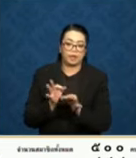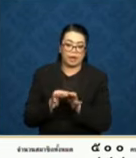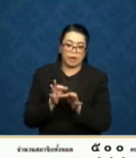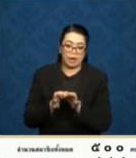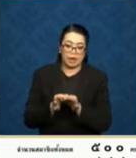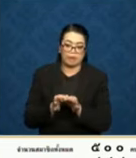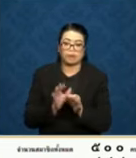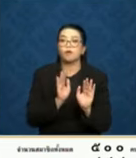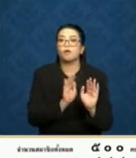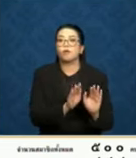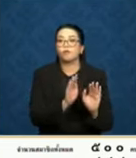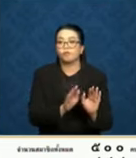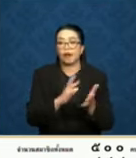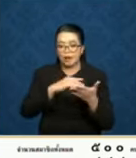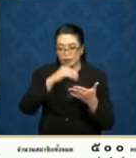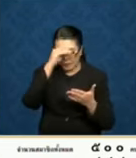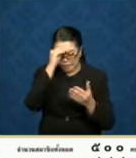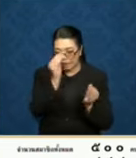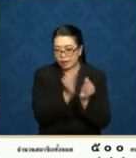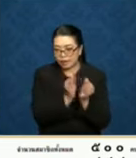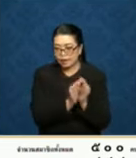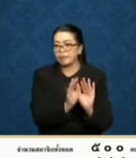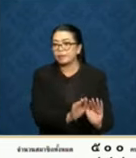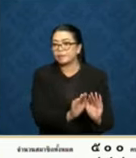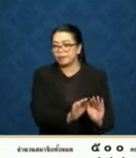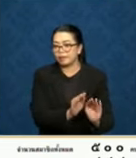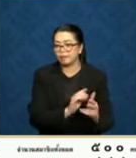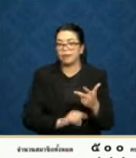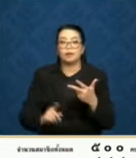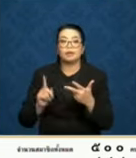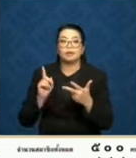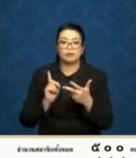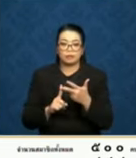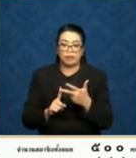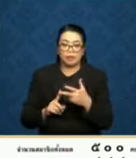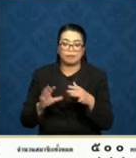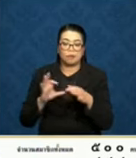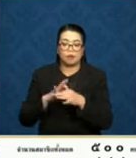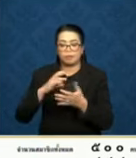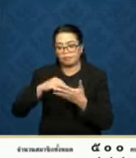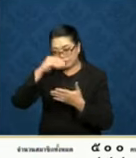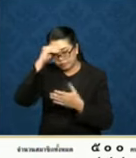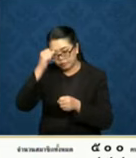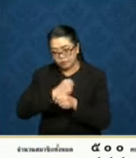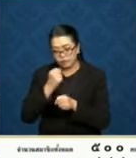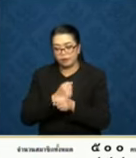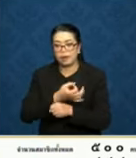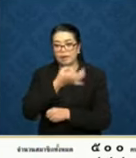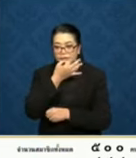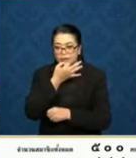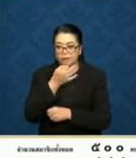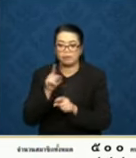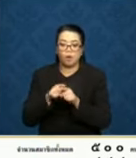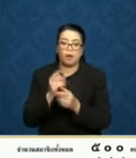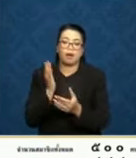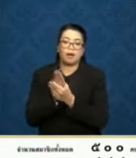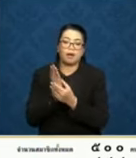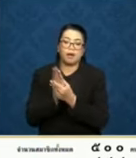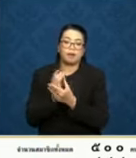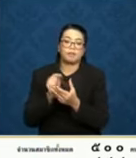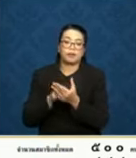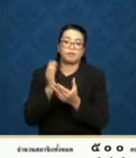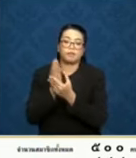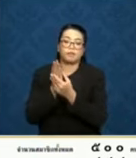กิด และปการที่ 3 ที่จะเติมอาวุและกติดอาวธทางปัญาให้กับลกหานของพวกเราคือระบบ Portfolio Application